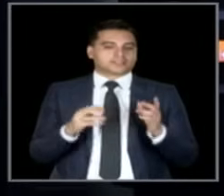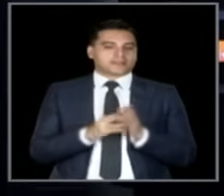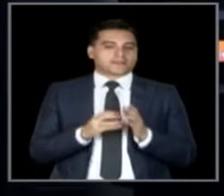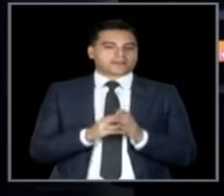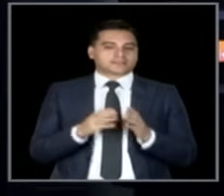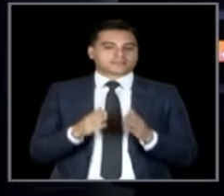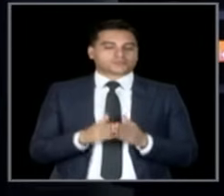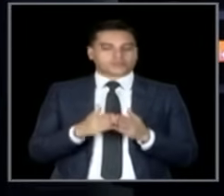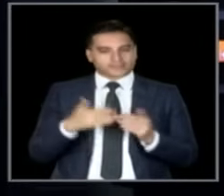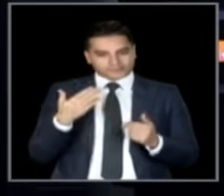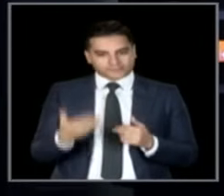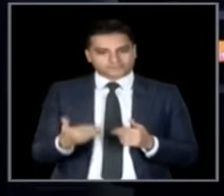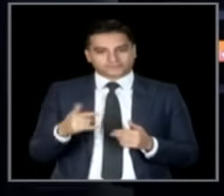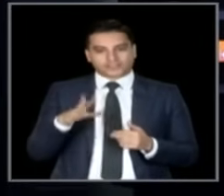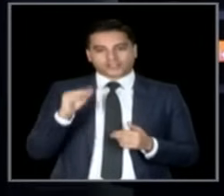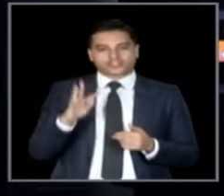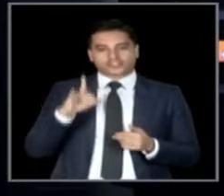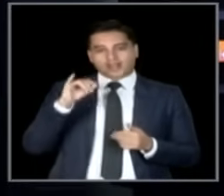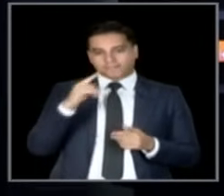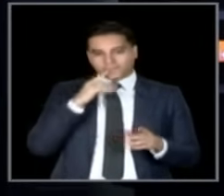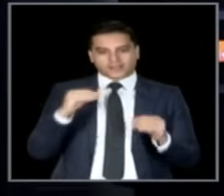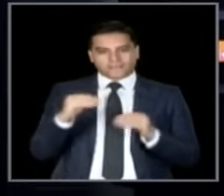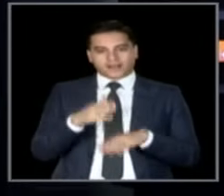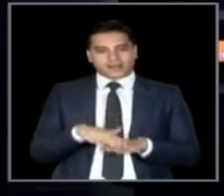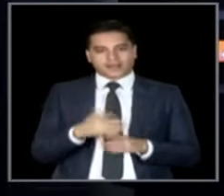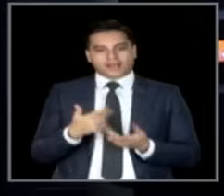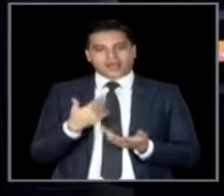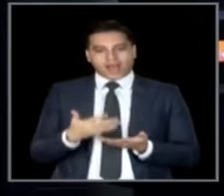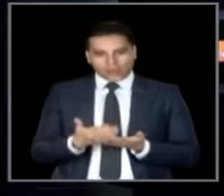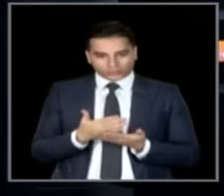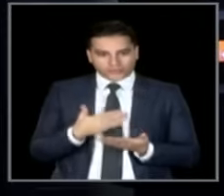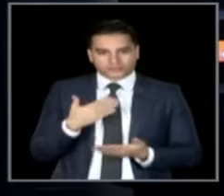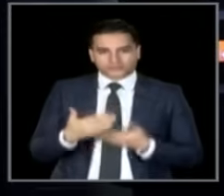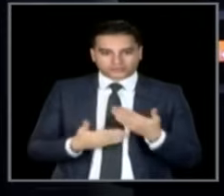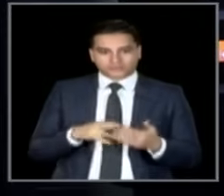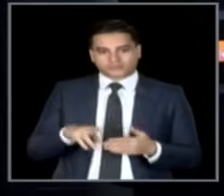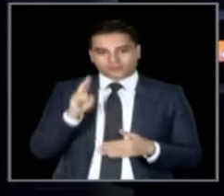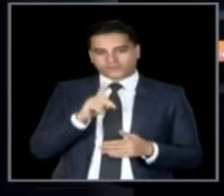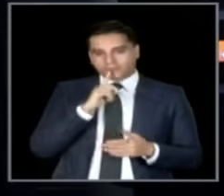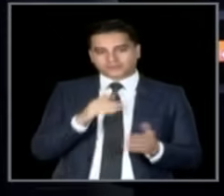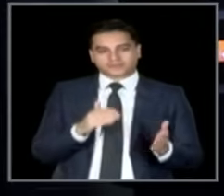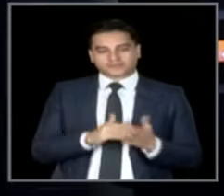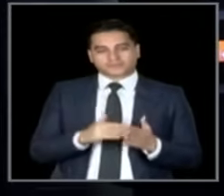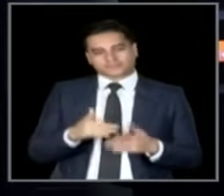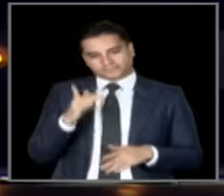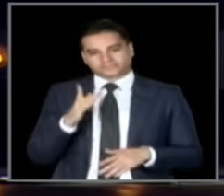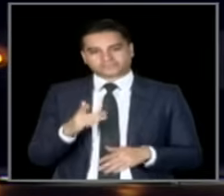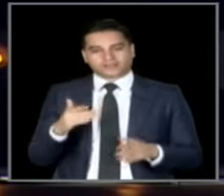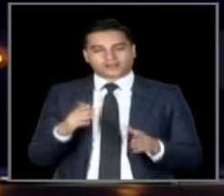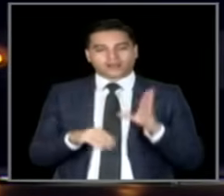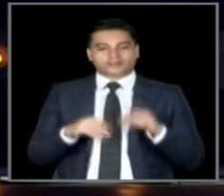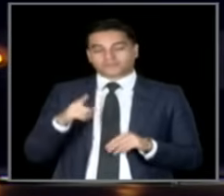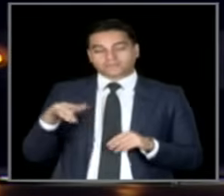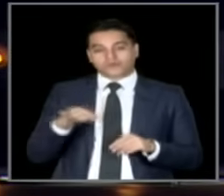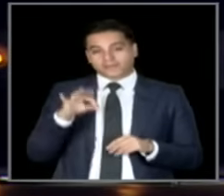السويس. يا هشام قول لي بتتناقشوا في ايه؟ لا عادي، احنا كنا عايزين يعني نخطفها اصلا، بس ما كناش متأكدين يعني. الرواية دي